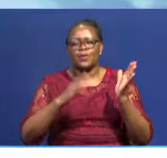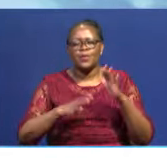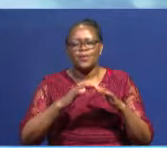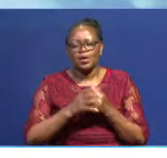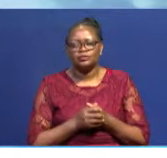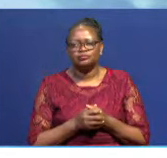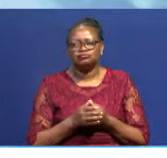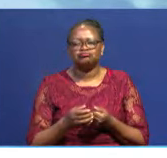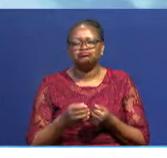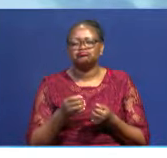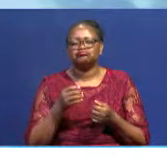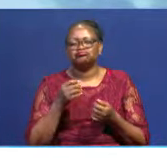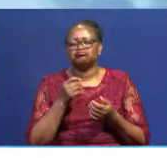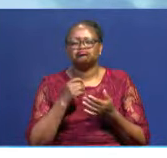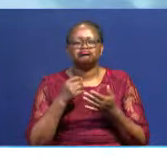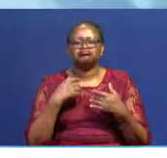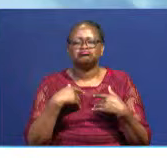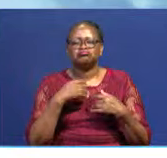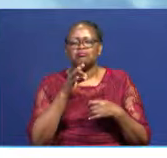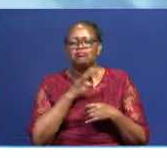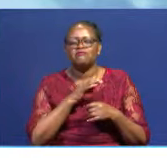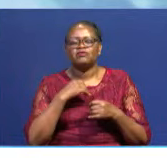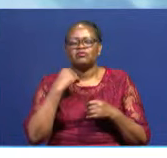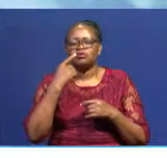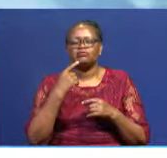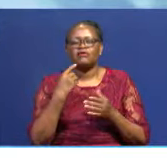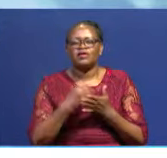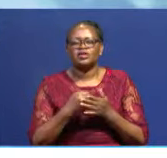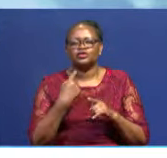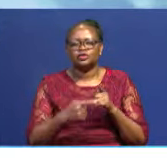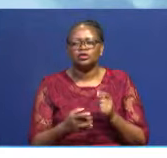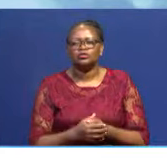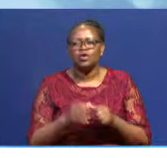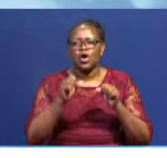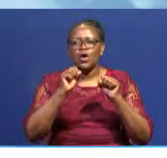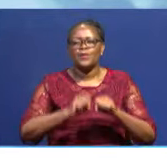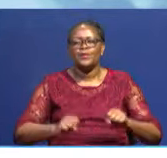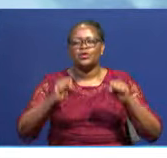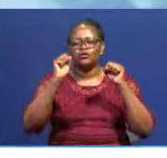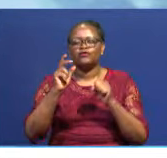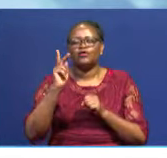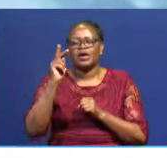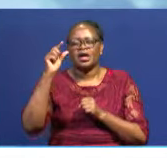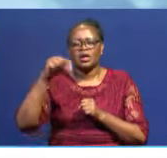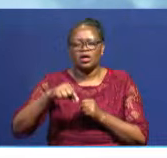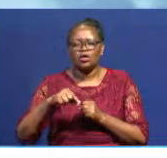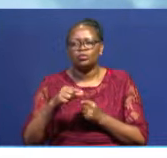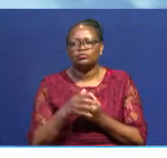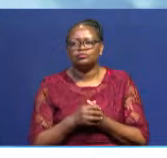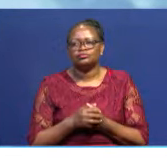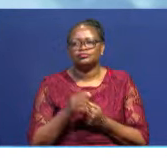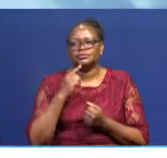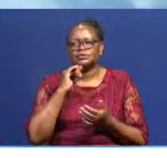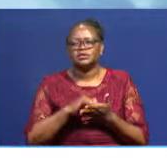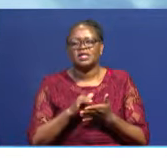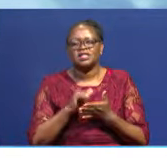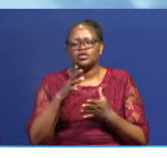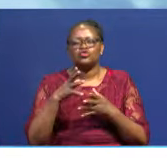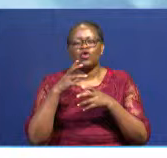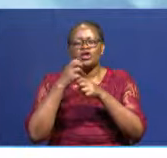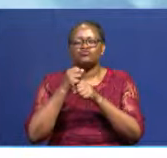wa kunakili faida katika kipindi kijacho cha kifedha. Mkurugenzi mkuu wa Kenya Airways Alan Kilavuka amesema shirika